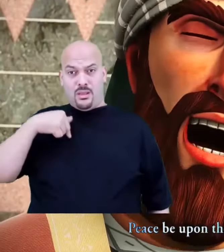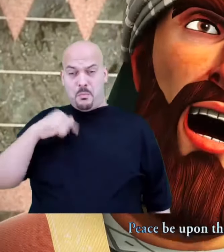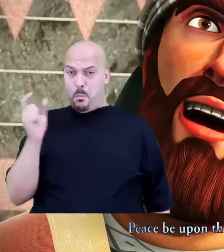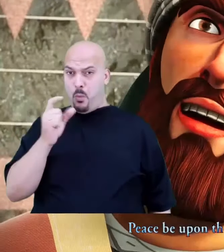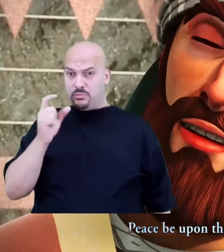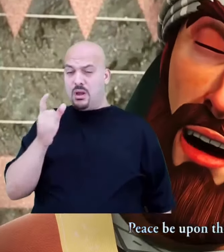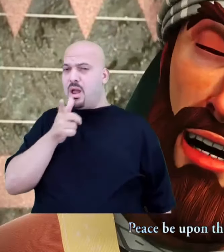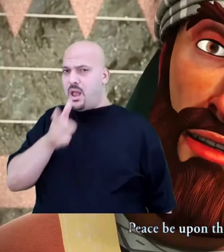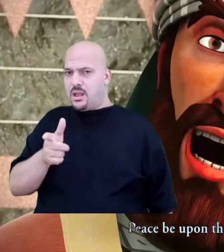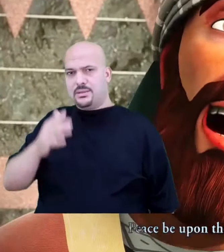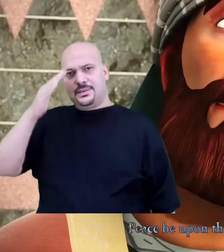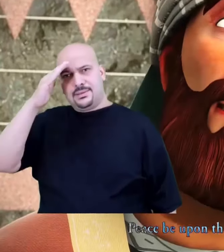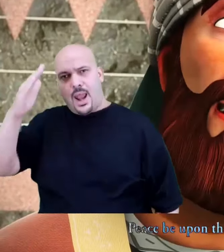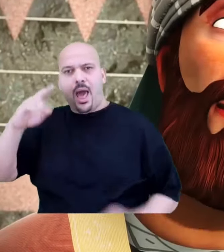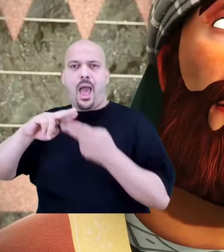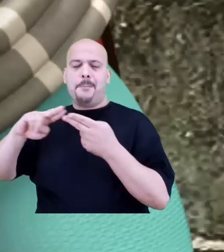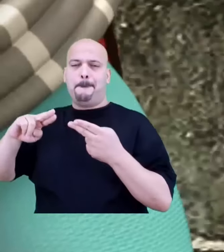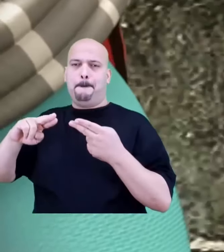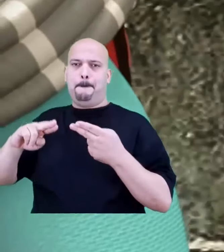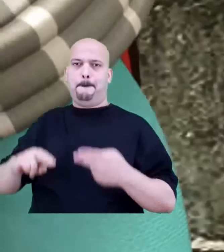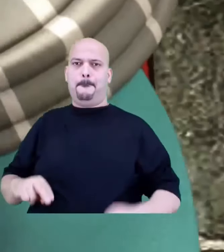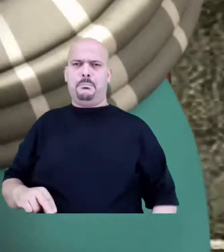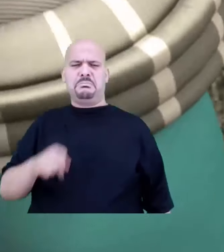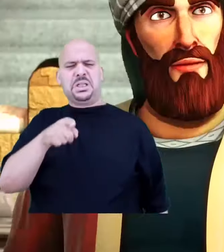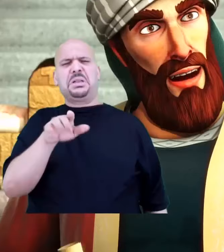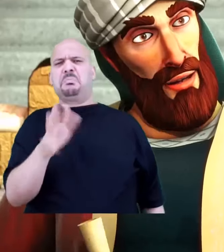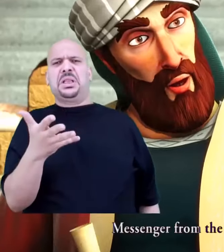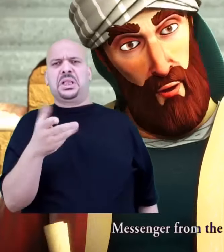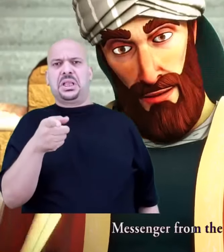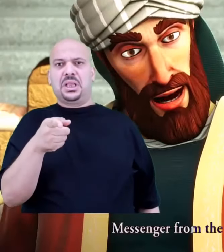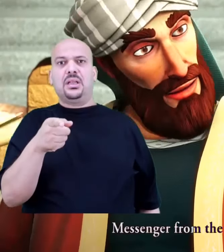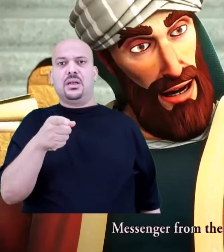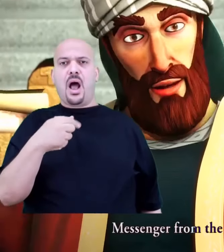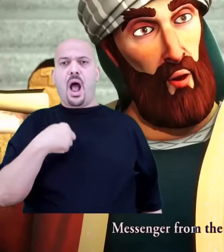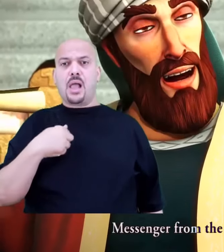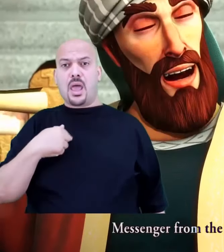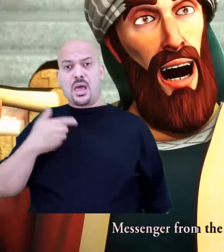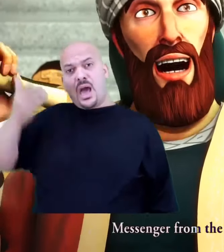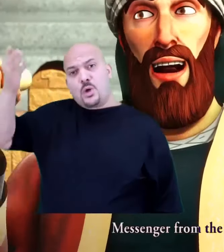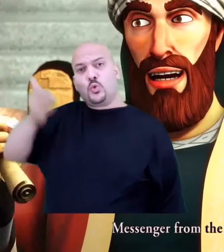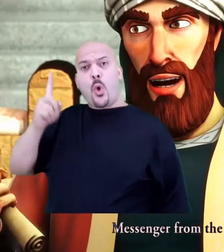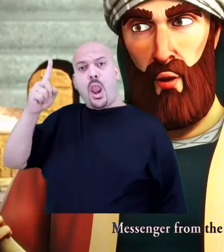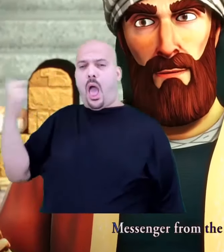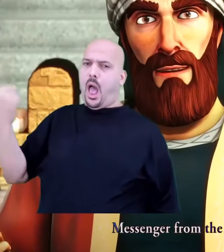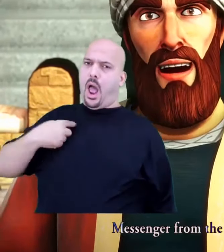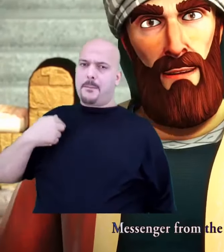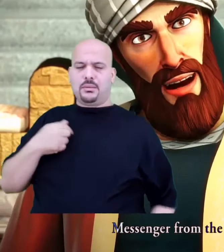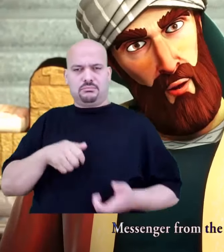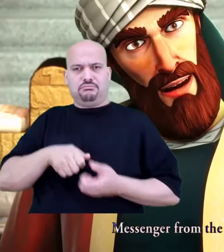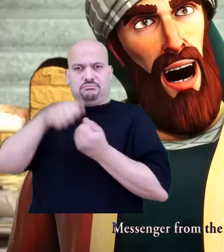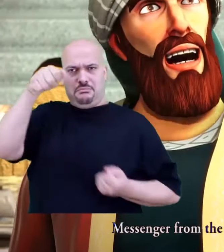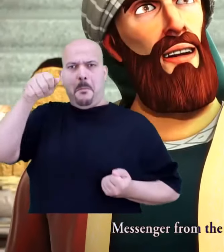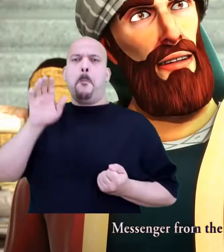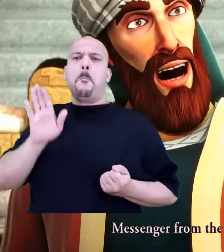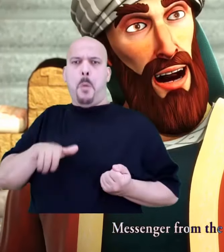تحيتنا هي السلام. من أنت؟ رسول من عند رسول الله إليكم،